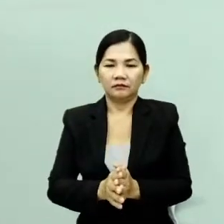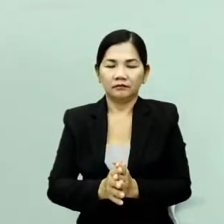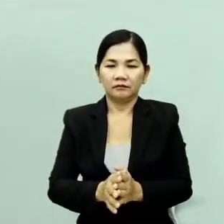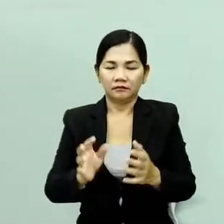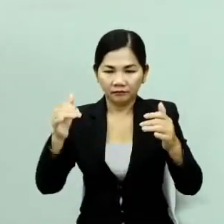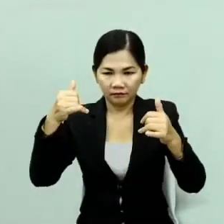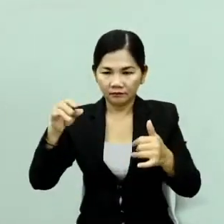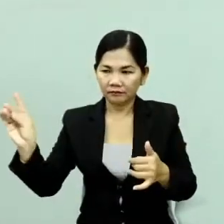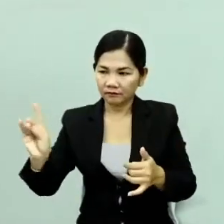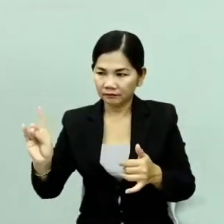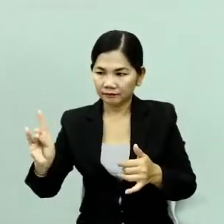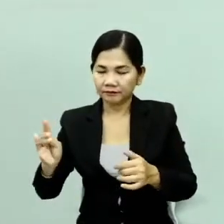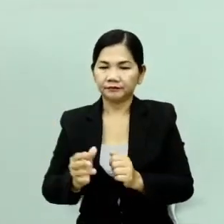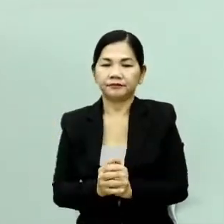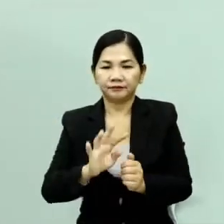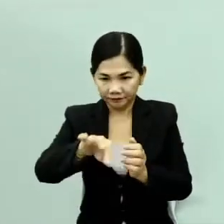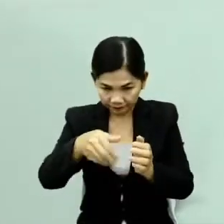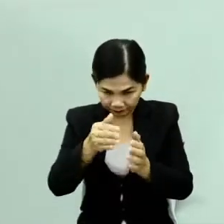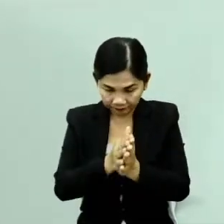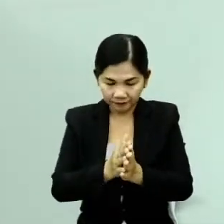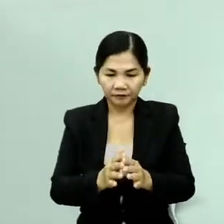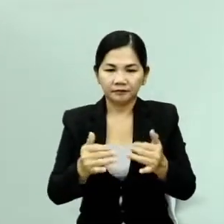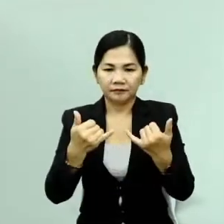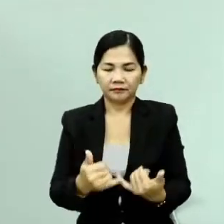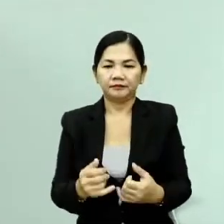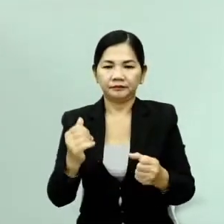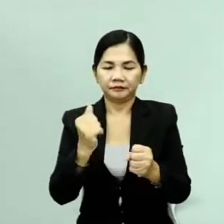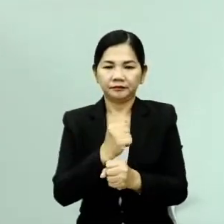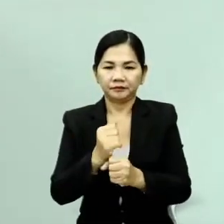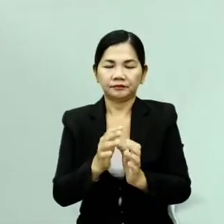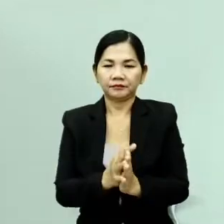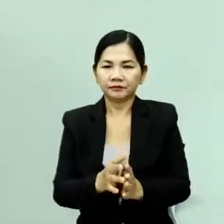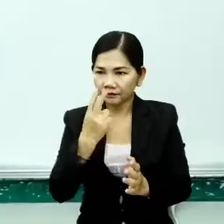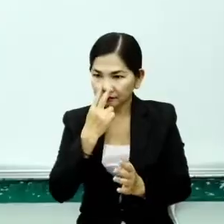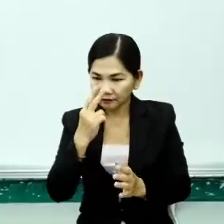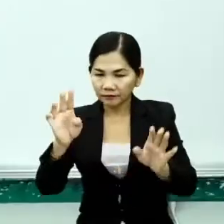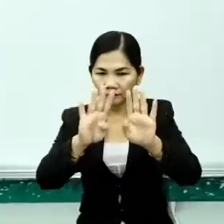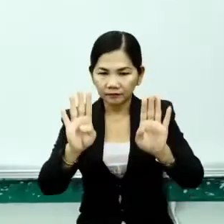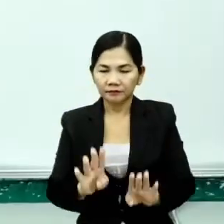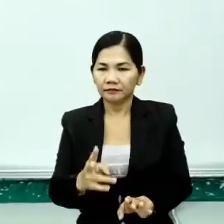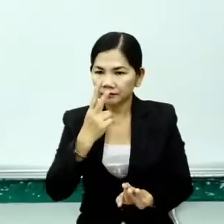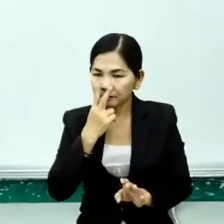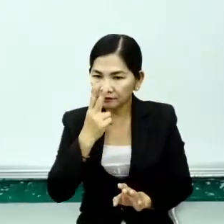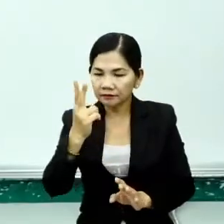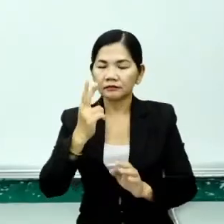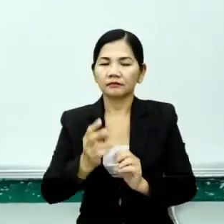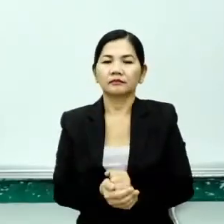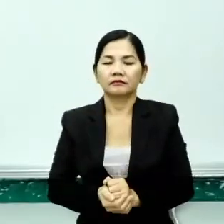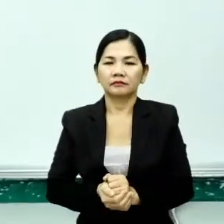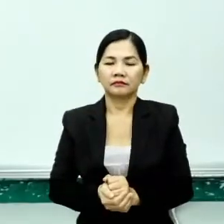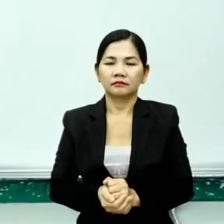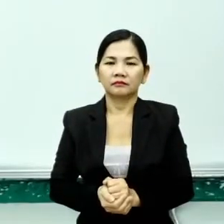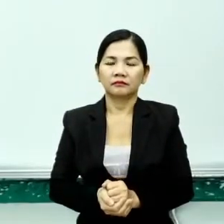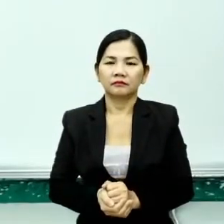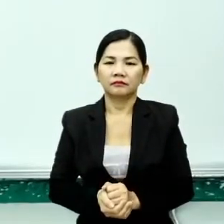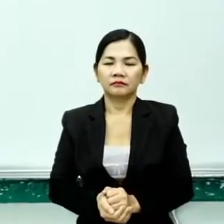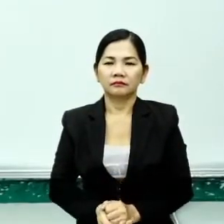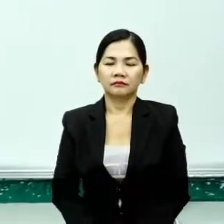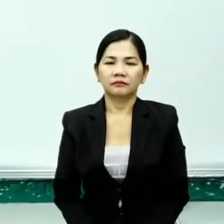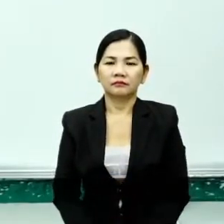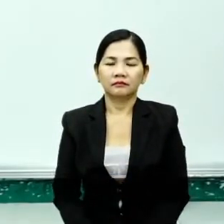cha sát chàng ổ con chán chân con tặng ạc nế cha con cổ lệch mưu mà lưu cả đặc hiền nè con